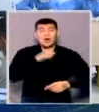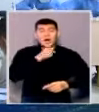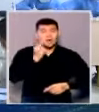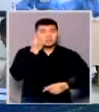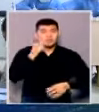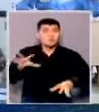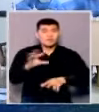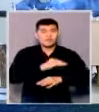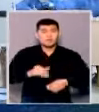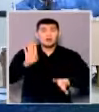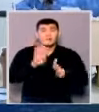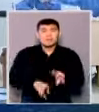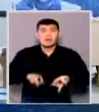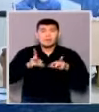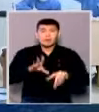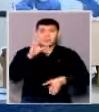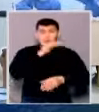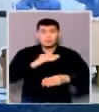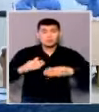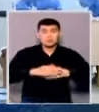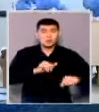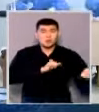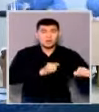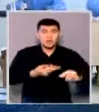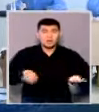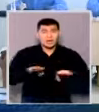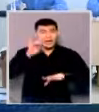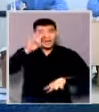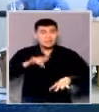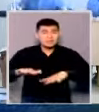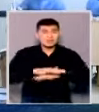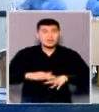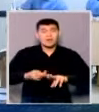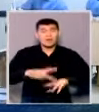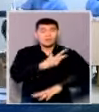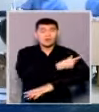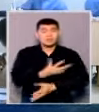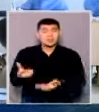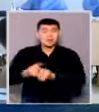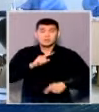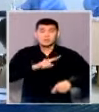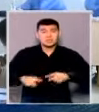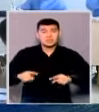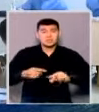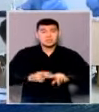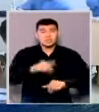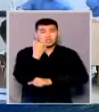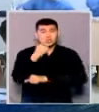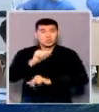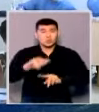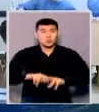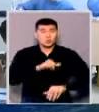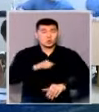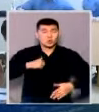үлкен әжелерімізді, қарттарымызды қорғайды. Сондықтан да бүкіл қазақстандықтарды осы вакцинаны алып, тезірек